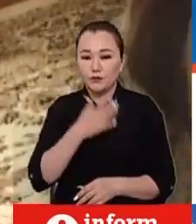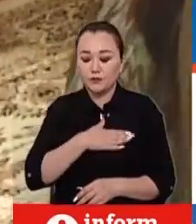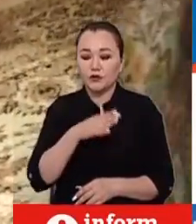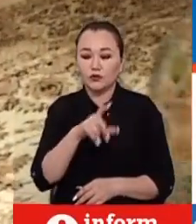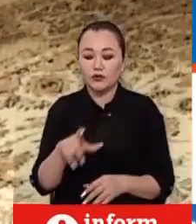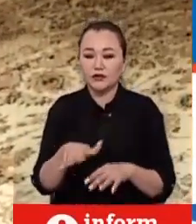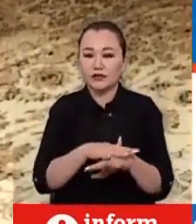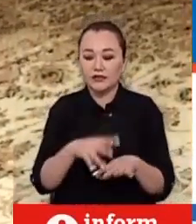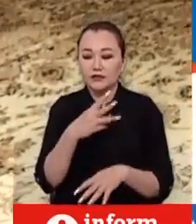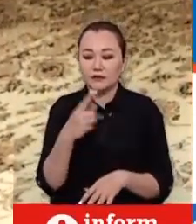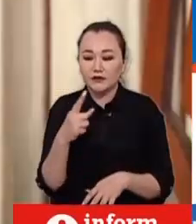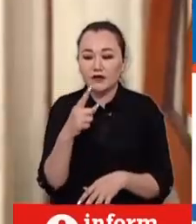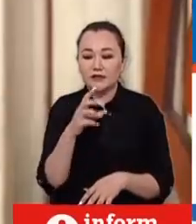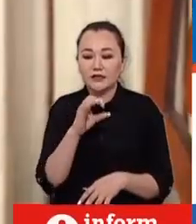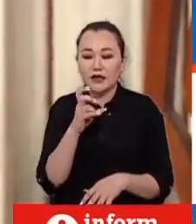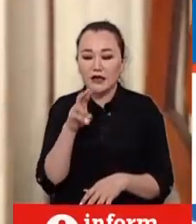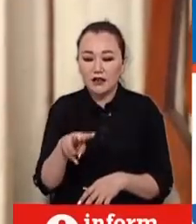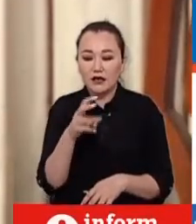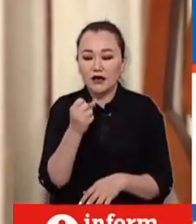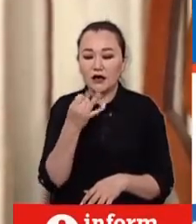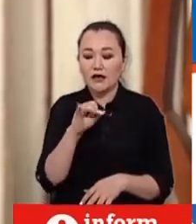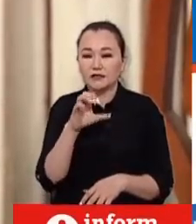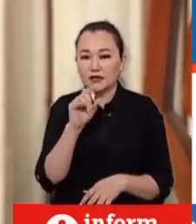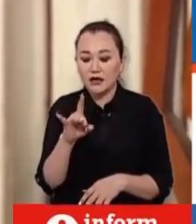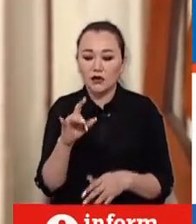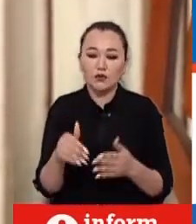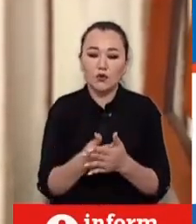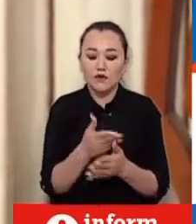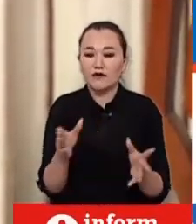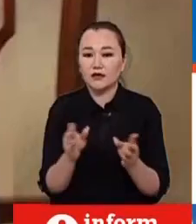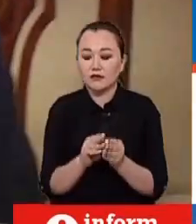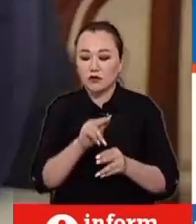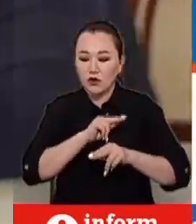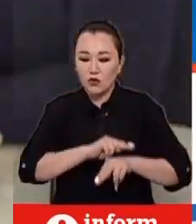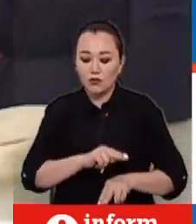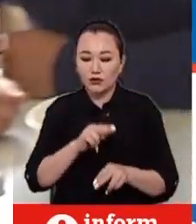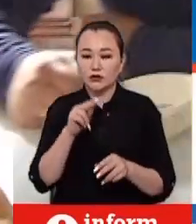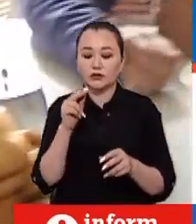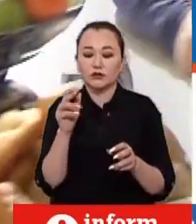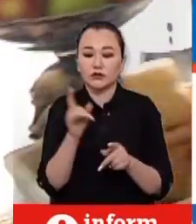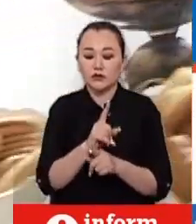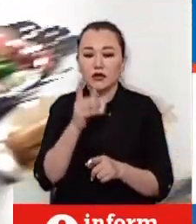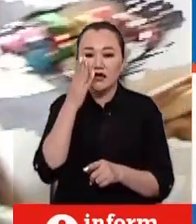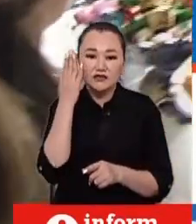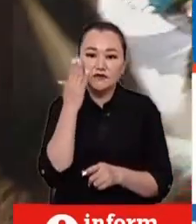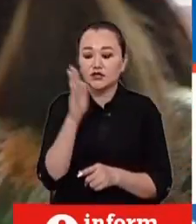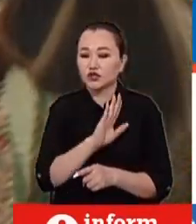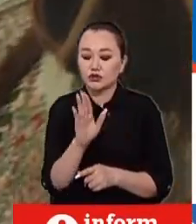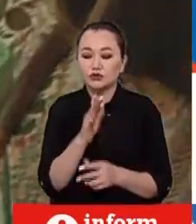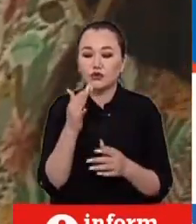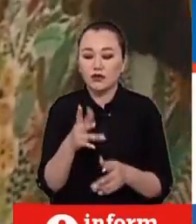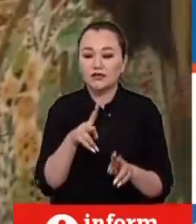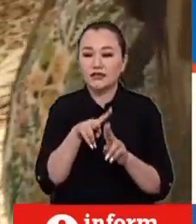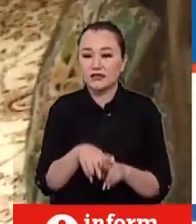зрителем 31 сериалом Кайсар новая совместная работа призвана не столько развлечь зрителя сколько